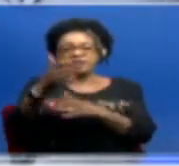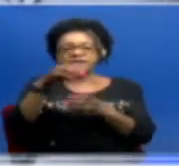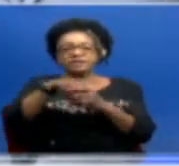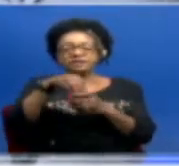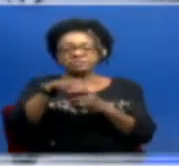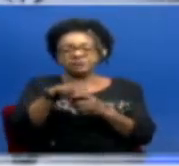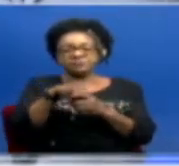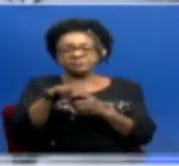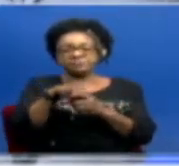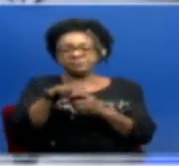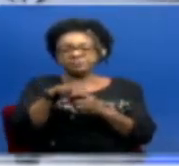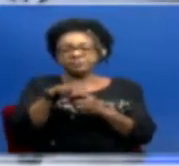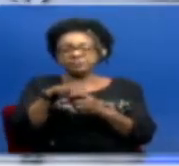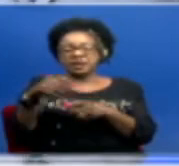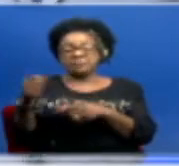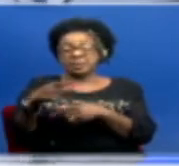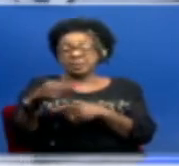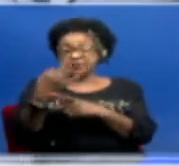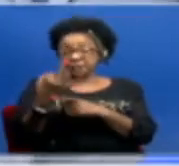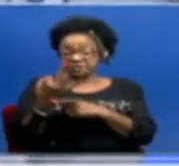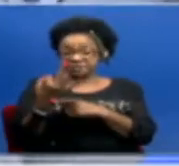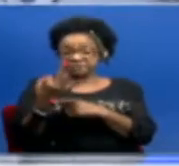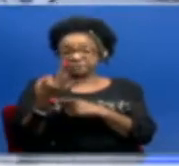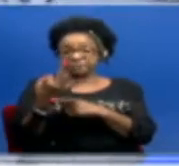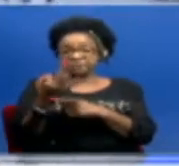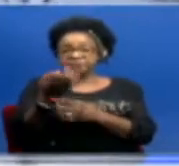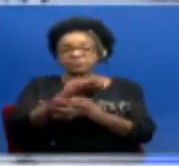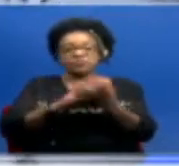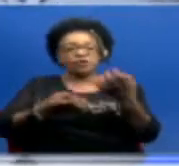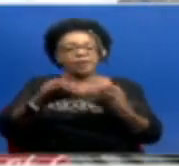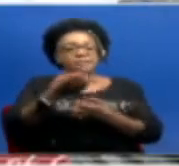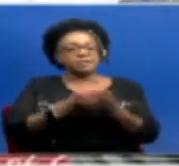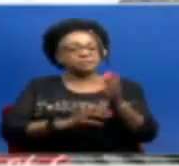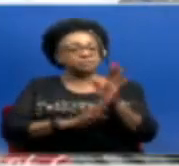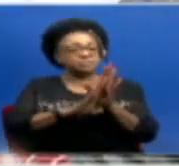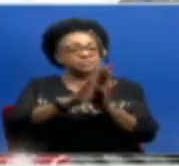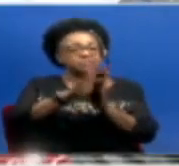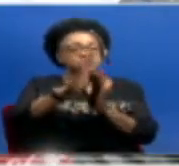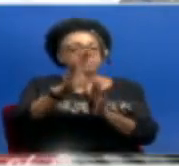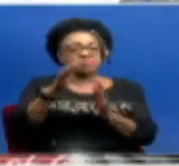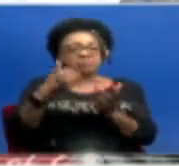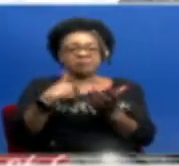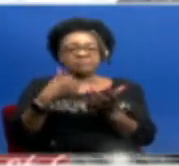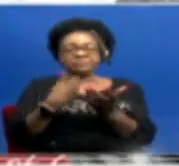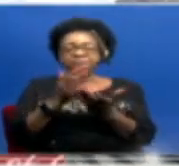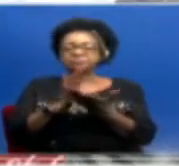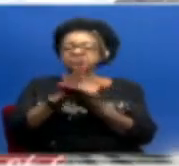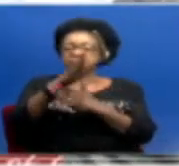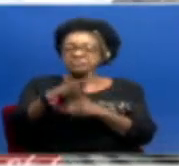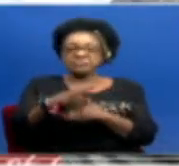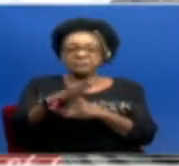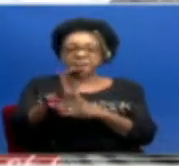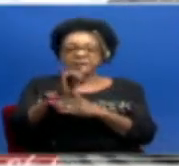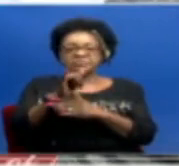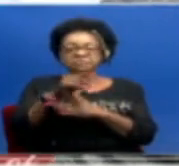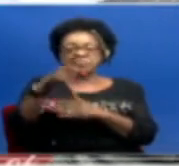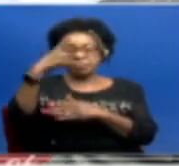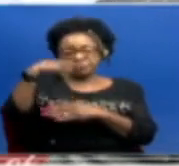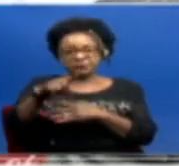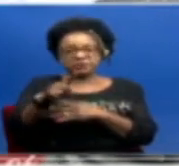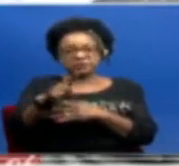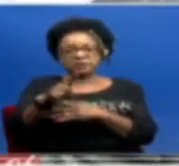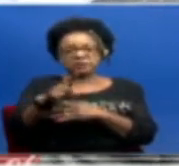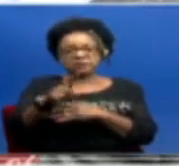inflows in just 3 months as economic growth plummeted over unfriendly policies.